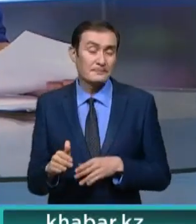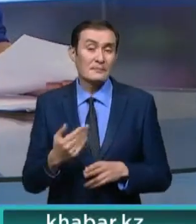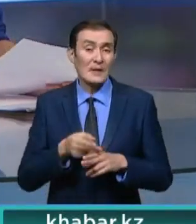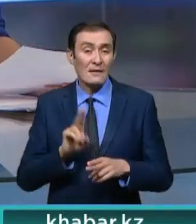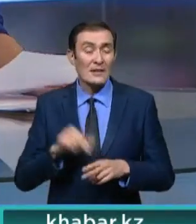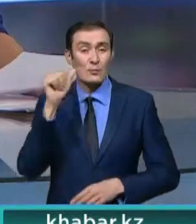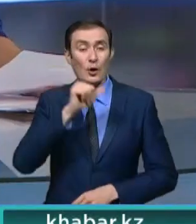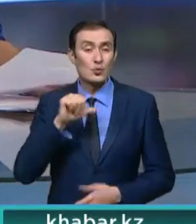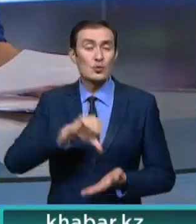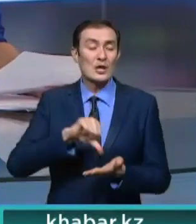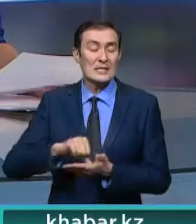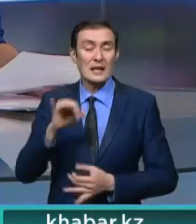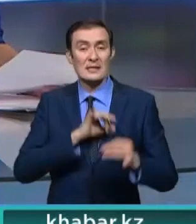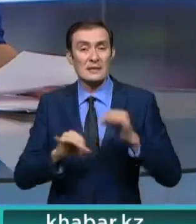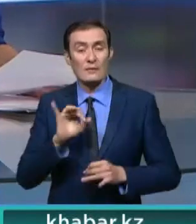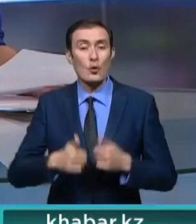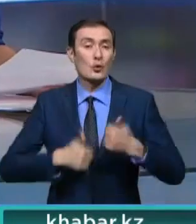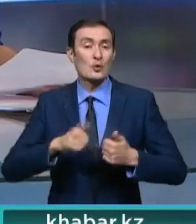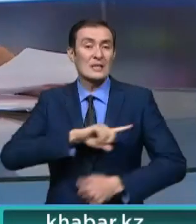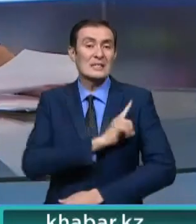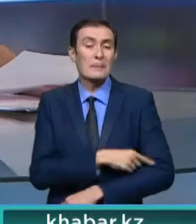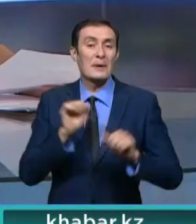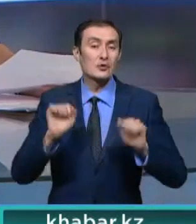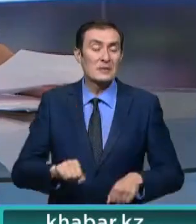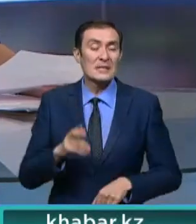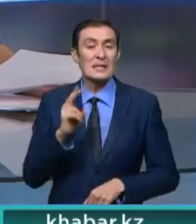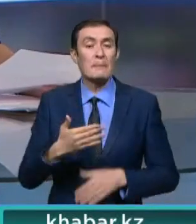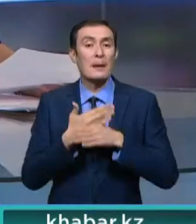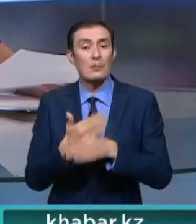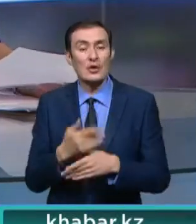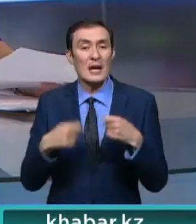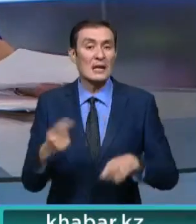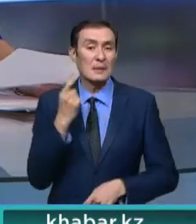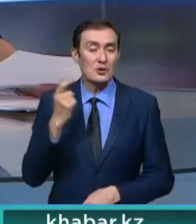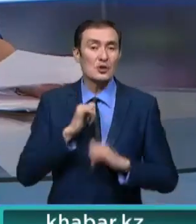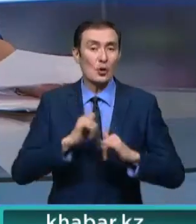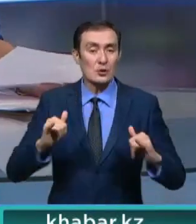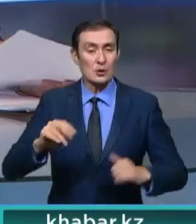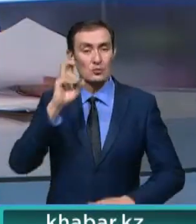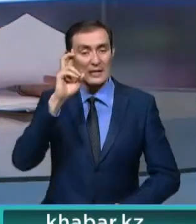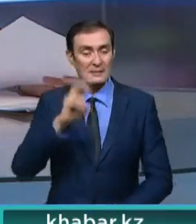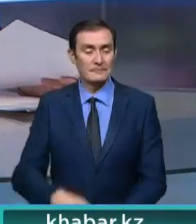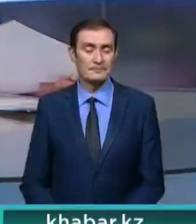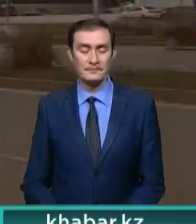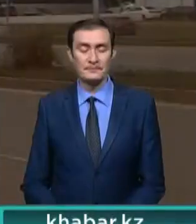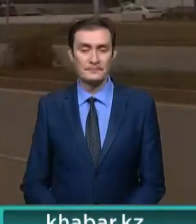Ну вот и в этом году участники говорили о конкурентоспособности сферы и о том, как поддержать экономический рост страны.